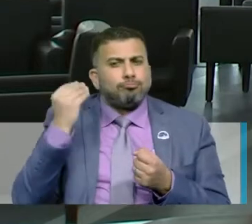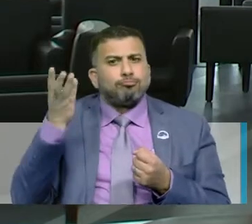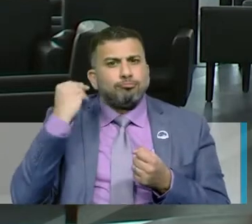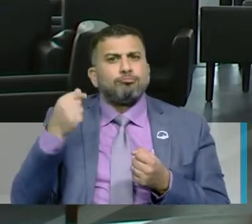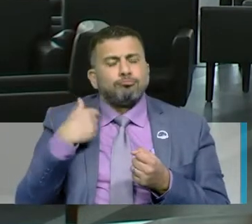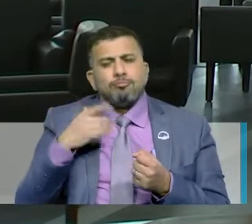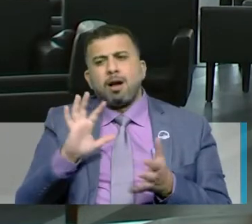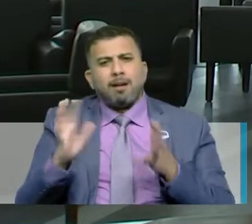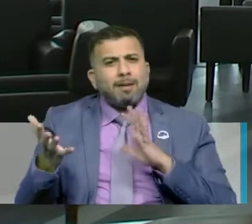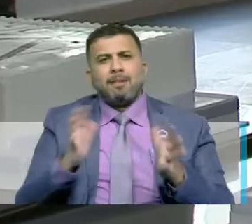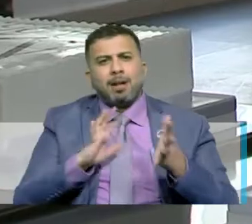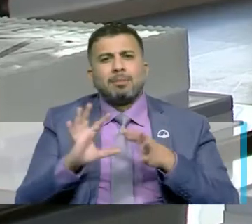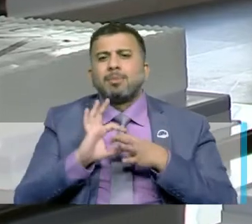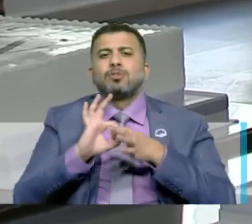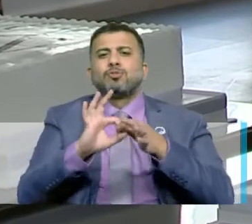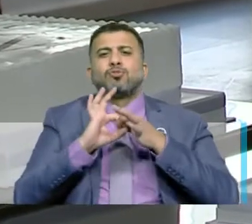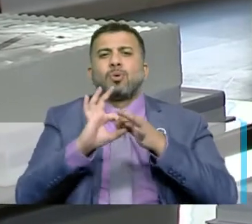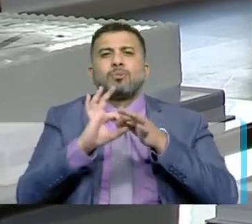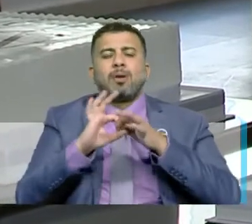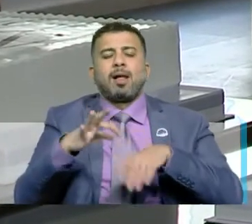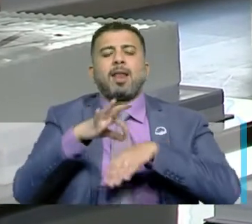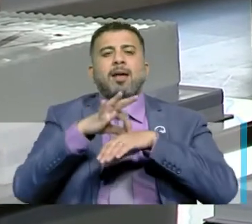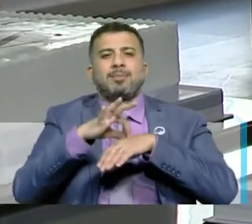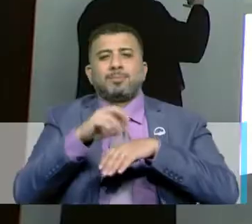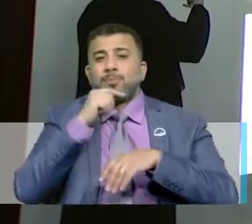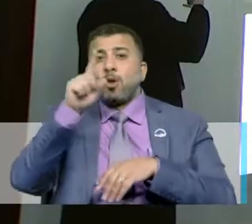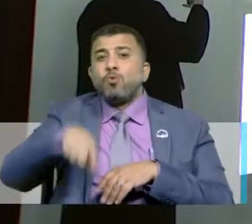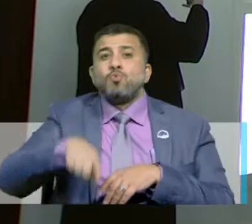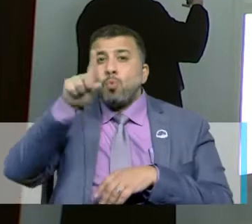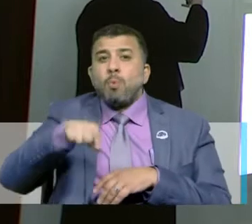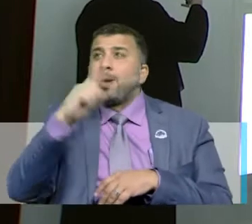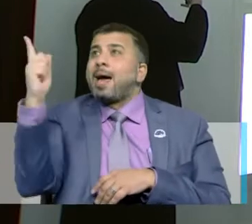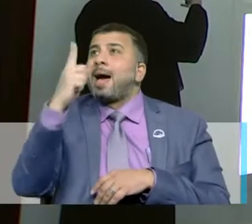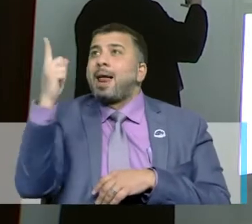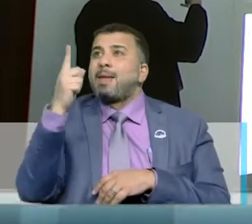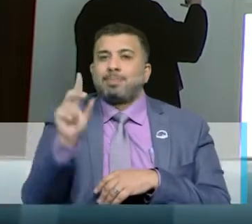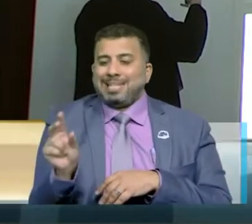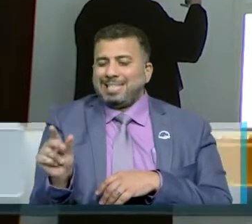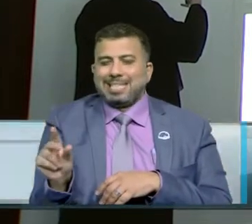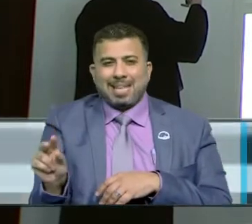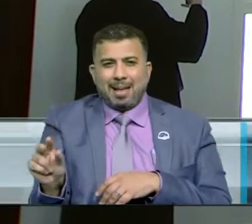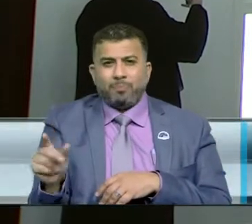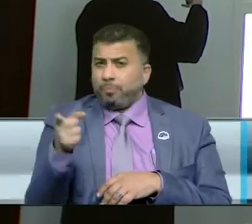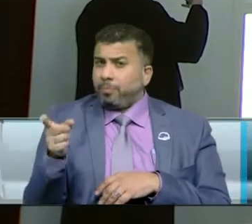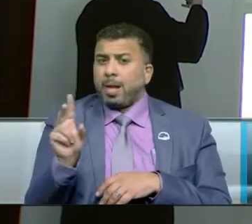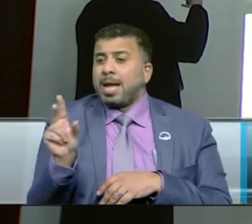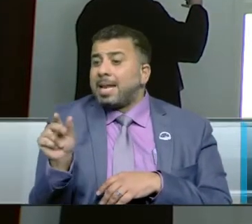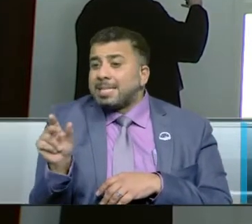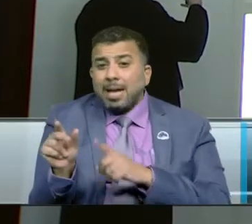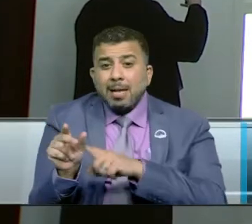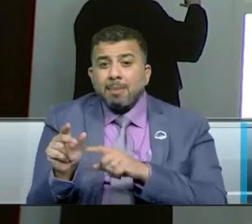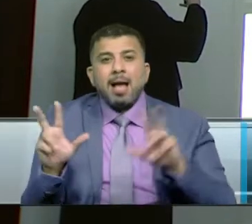الأفعال وتواصل الجمهور. في اليوم العالمي للإذاعة لازلنا نلاحظ بأن الإذاعة هي